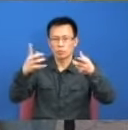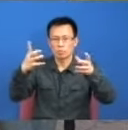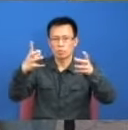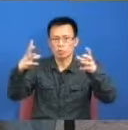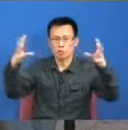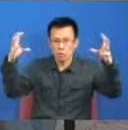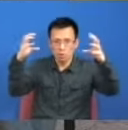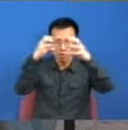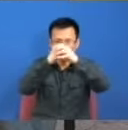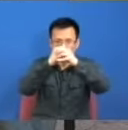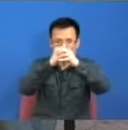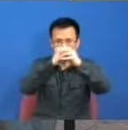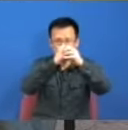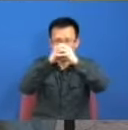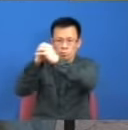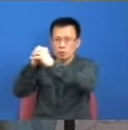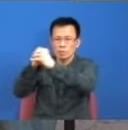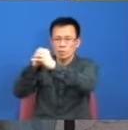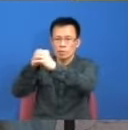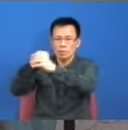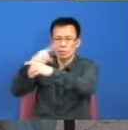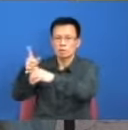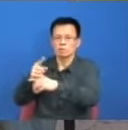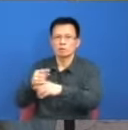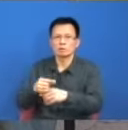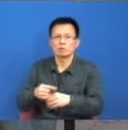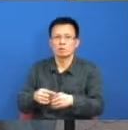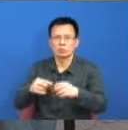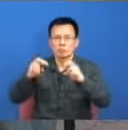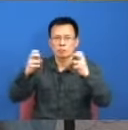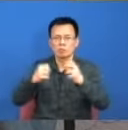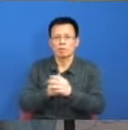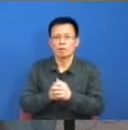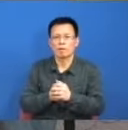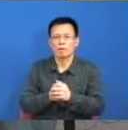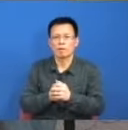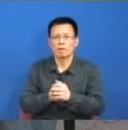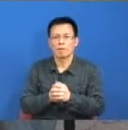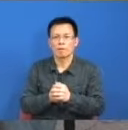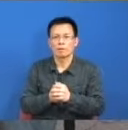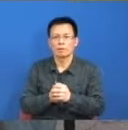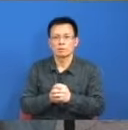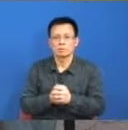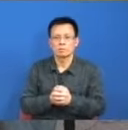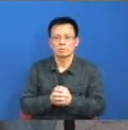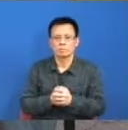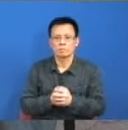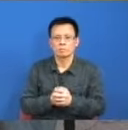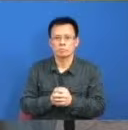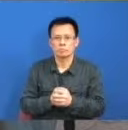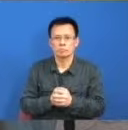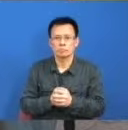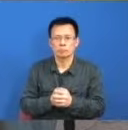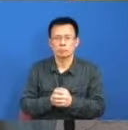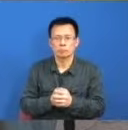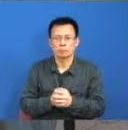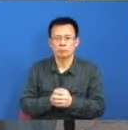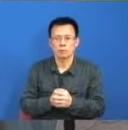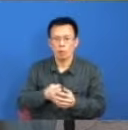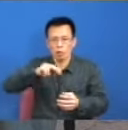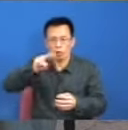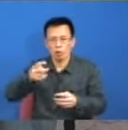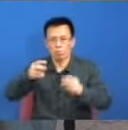警權上面的東西呢？其實是有點偏不奪主的、 節外生枝，可能他都不想，還是他故意